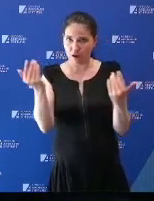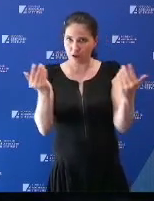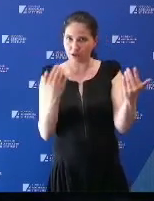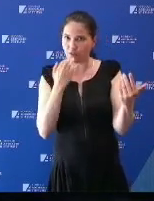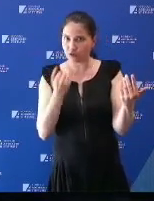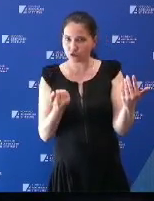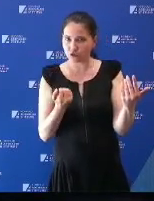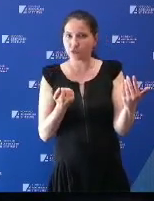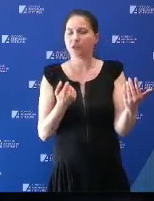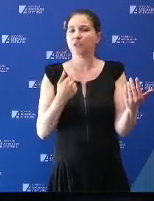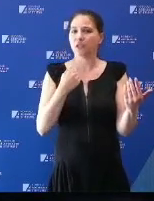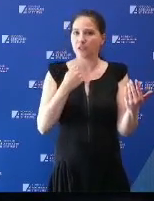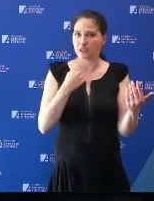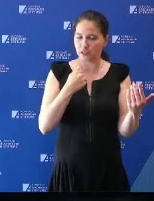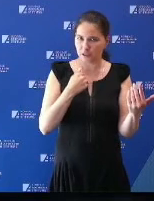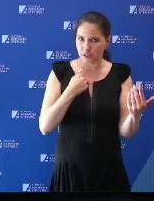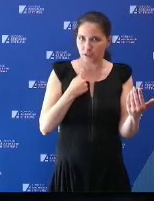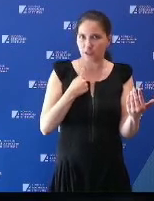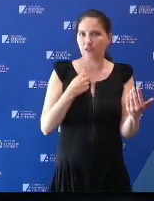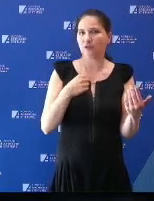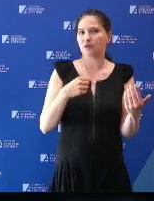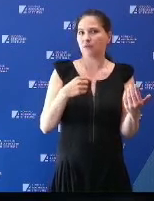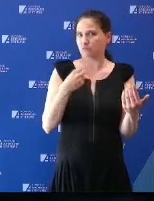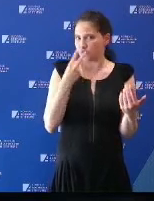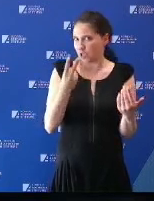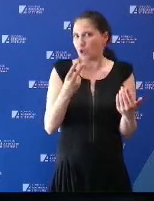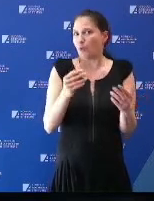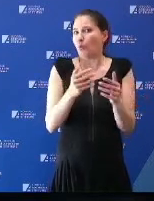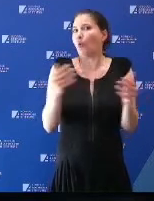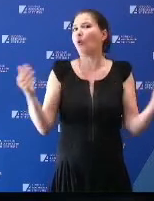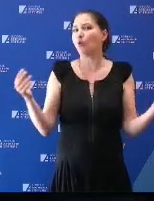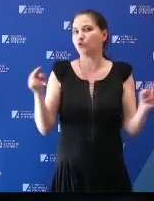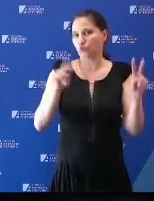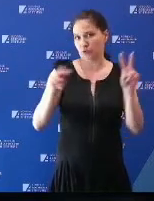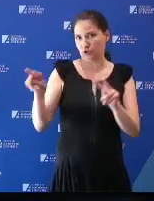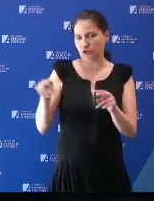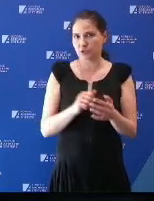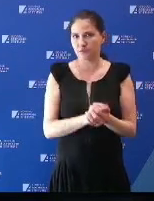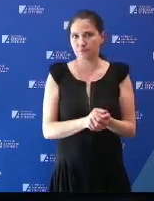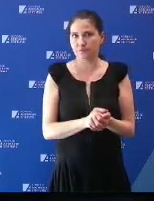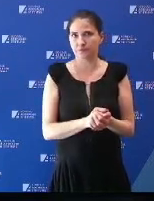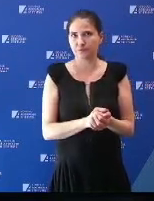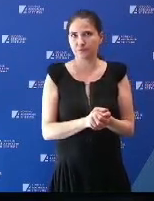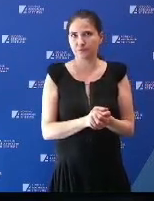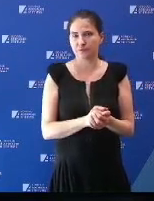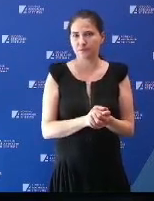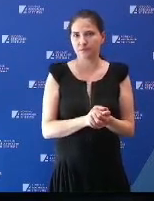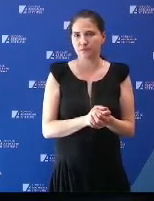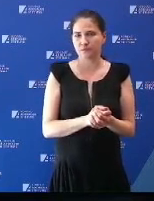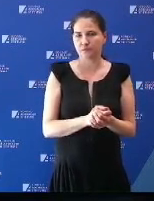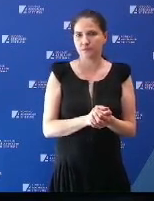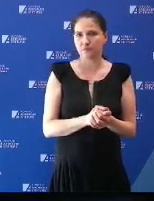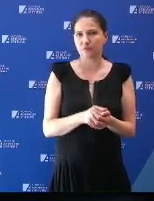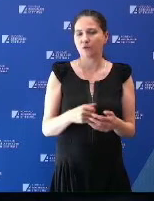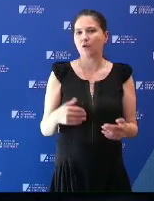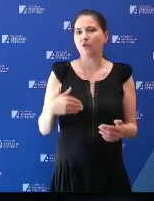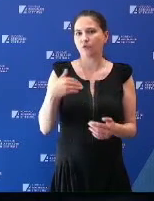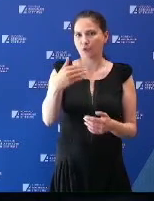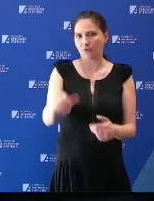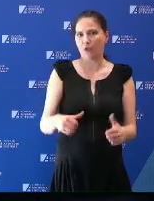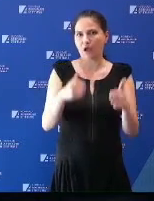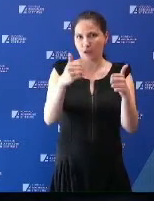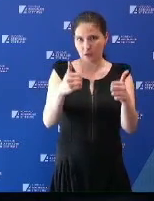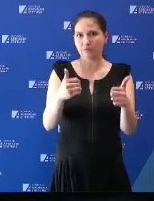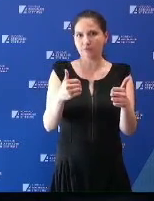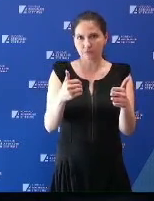ich sehr große Unterschiede. Wir erleben in den kleinen und mittelständischen Unternehmen sehr oft, dass sie sehr aufgeschlossen sind